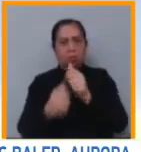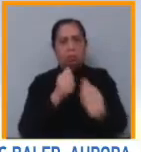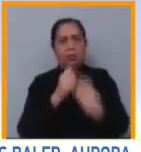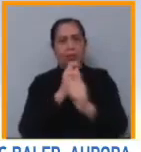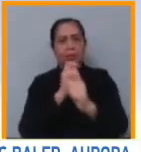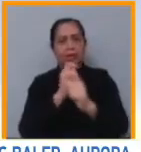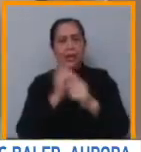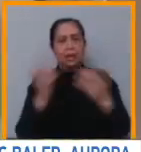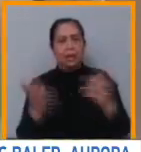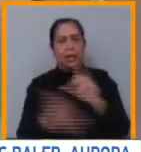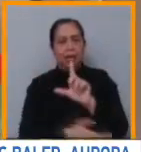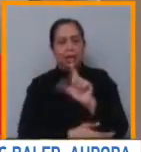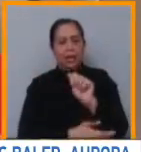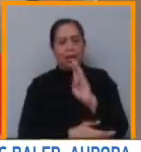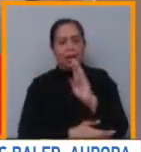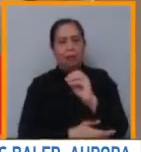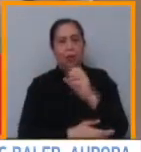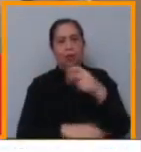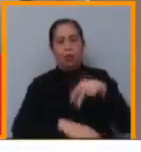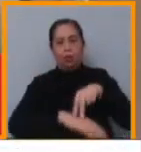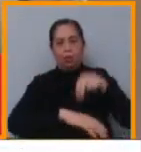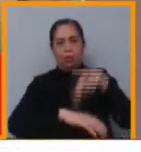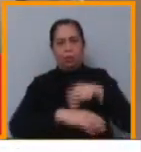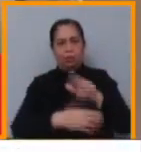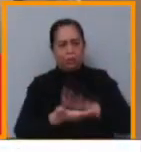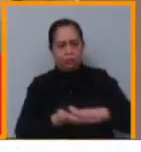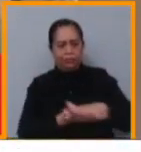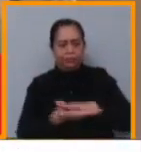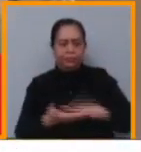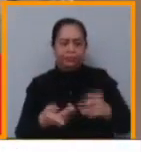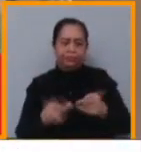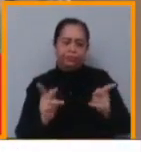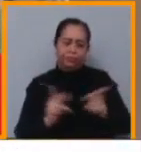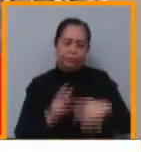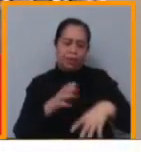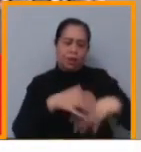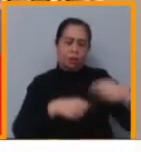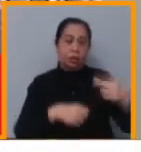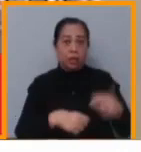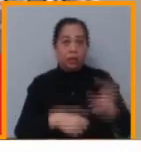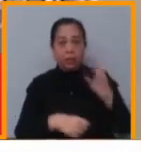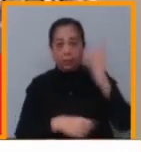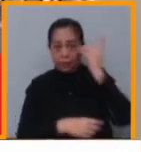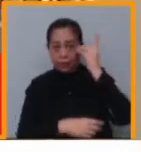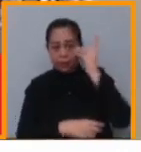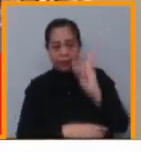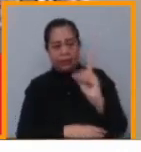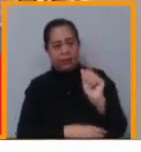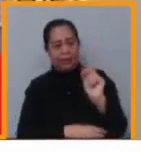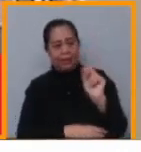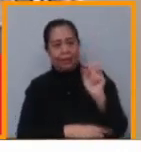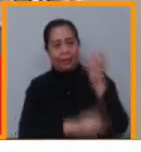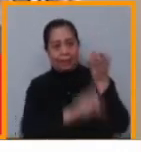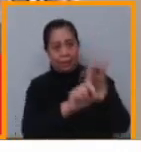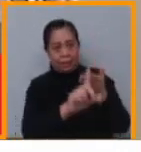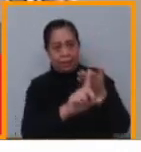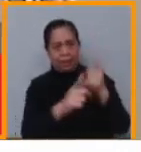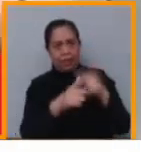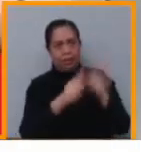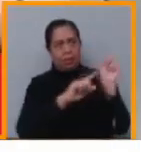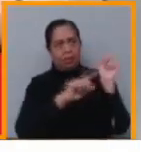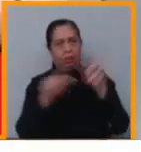Norte. Naguhugas lang daw na pinagkainan sa labas sa kanilang bahay ang biktimang si Dante Villamarso nang biglang dumating ang pagewang-gewang na